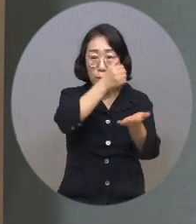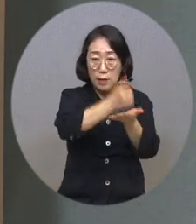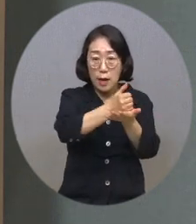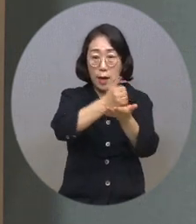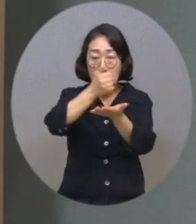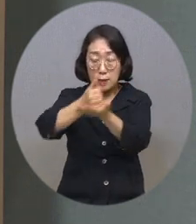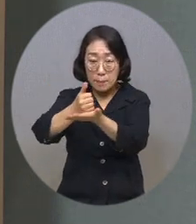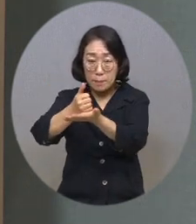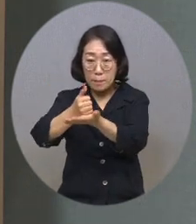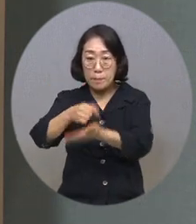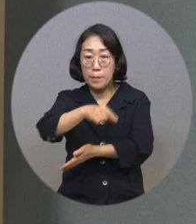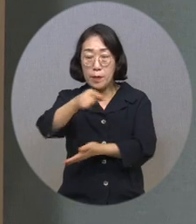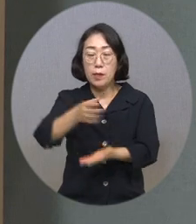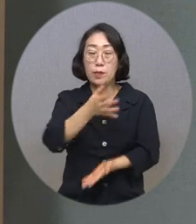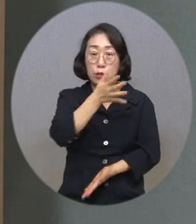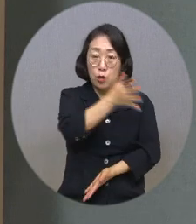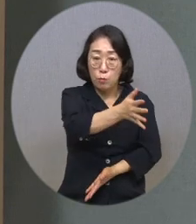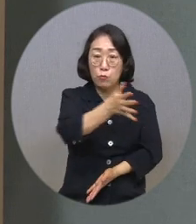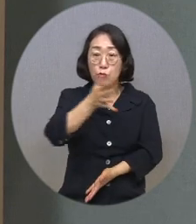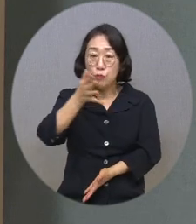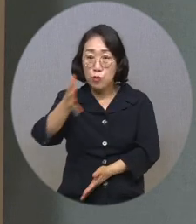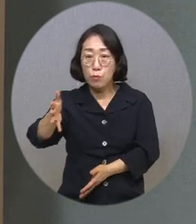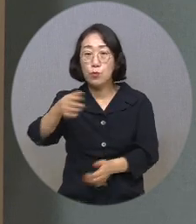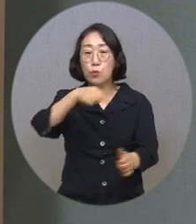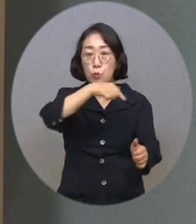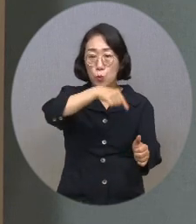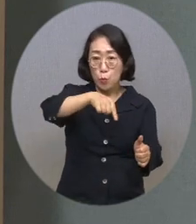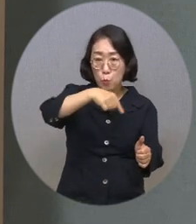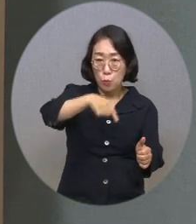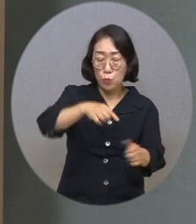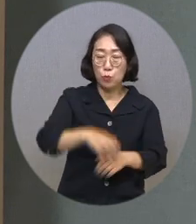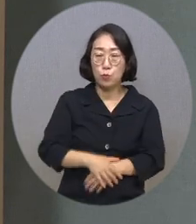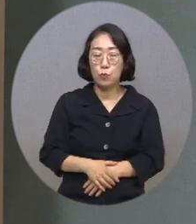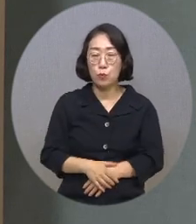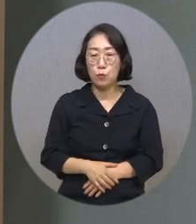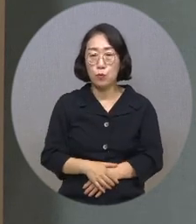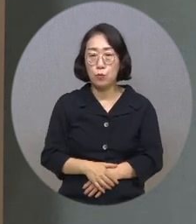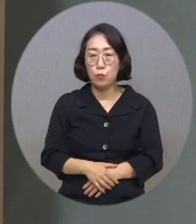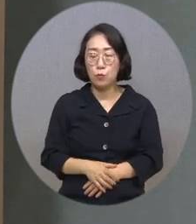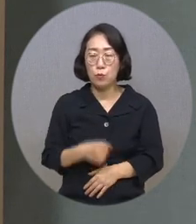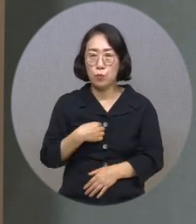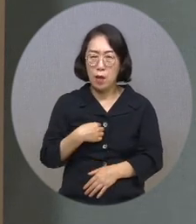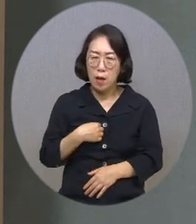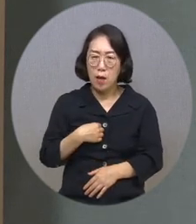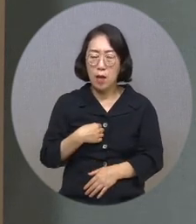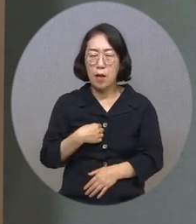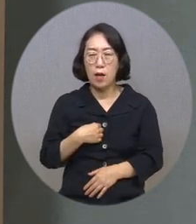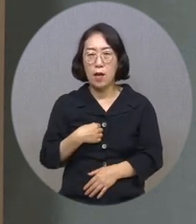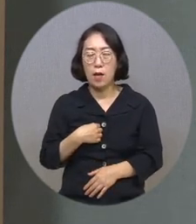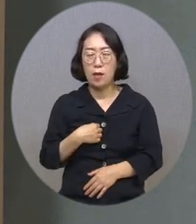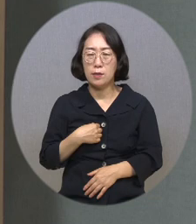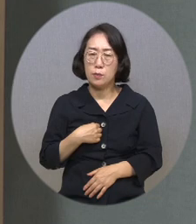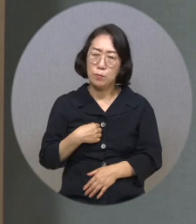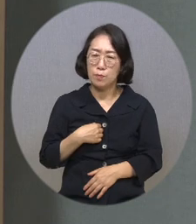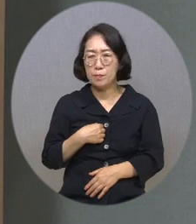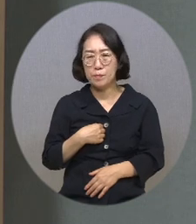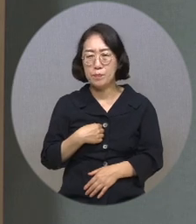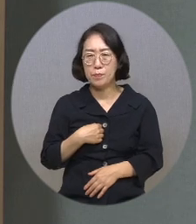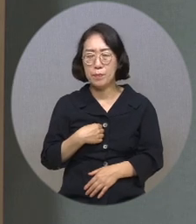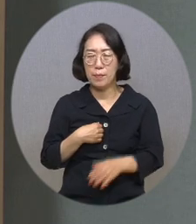가지 그 전문 교육 학제상 나서지 못하는 것을